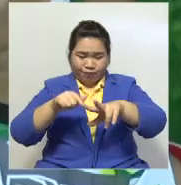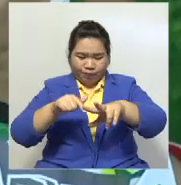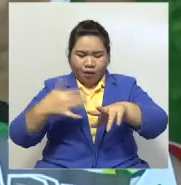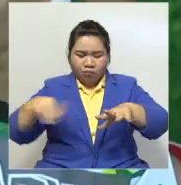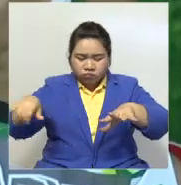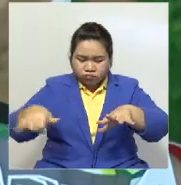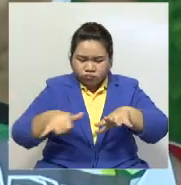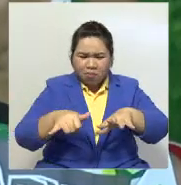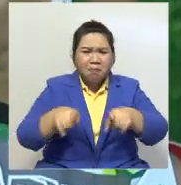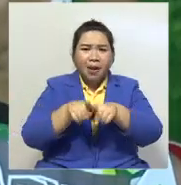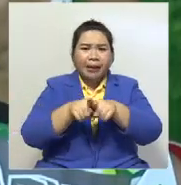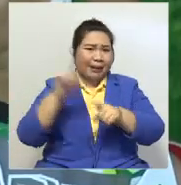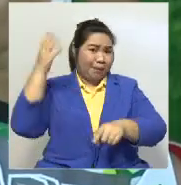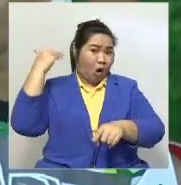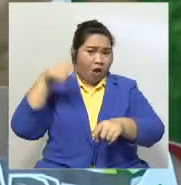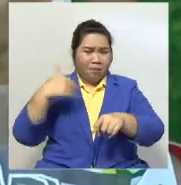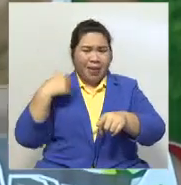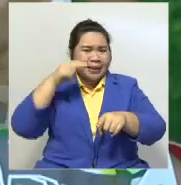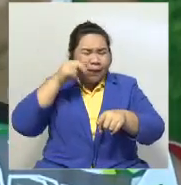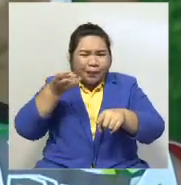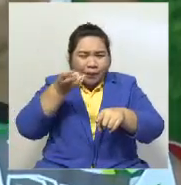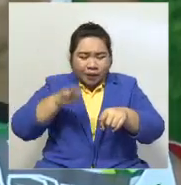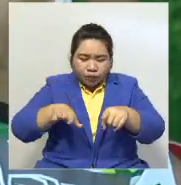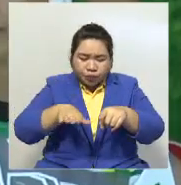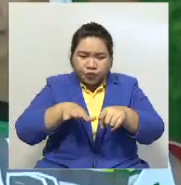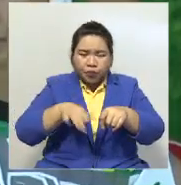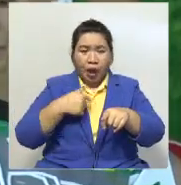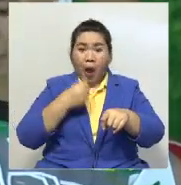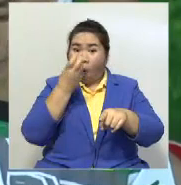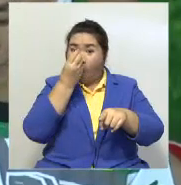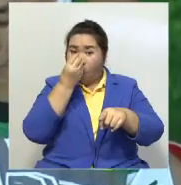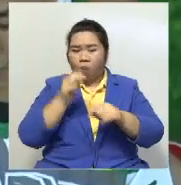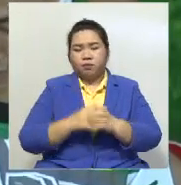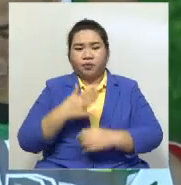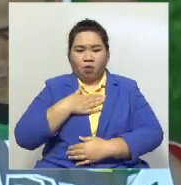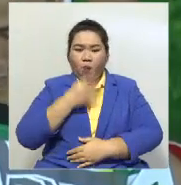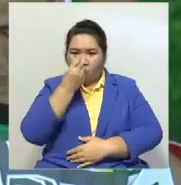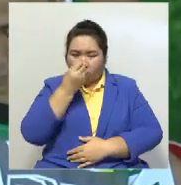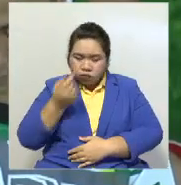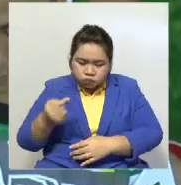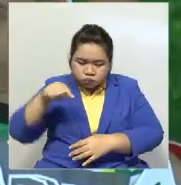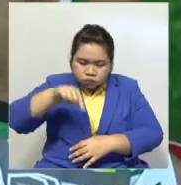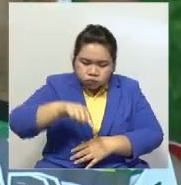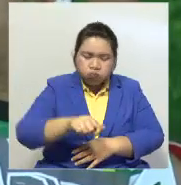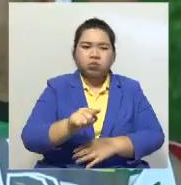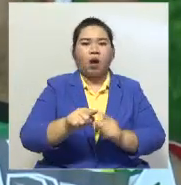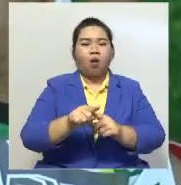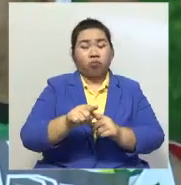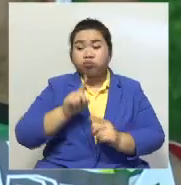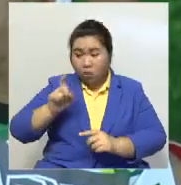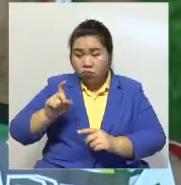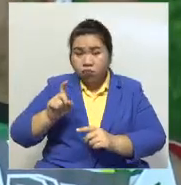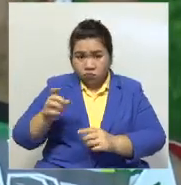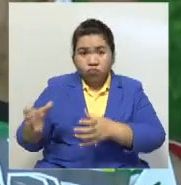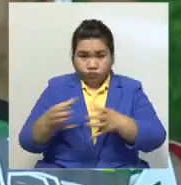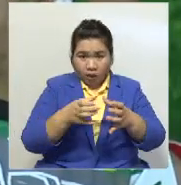หตุการณ์ดีแบบเดียวกันเลยก ็ คือมีน้ำนิดๆก็ว่าก็เลยลองเข้าไปผมเนี่ยเป็นคนเข้าไปปุ๊บก็เลยว่าจะไปกันไหม